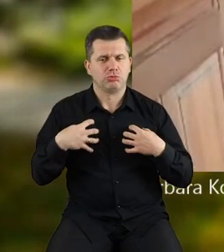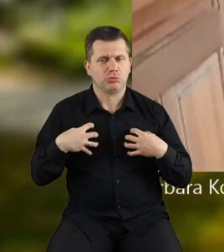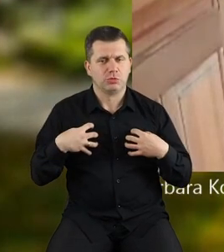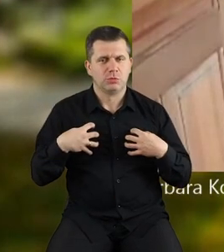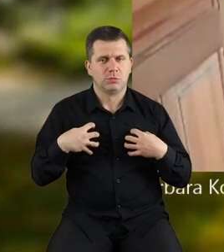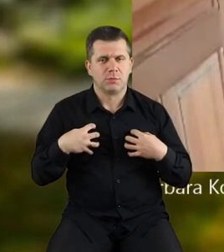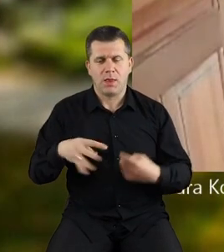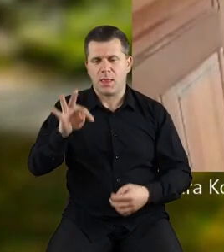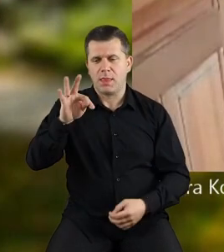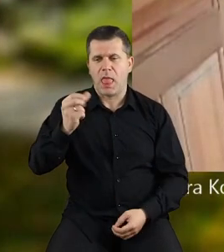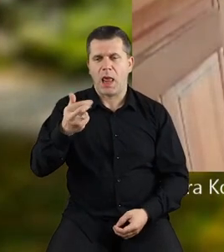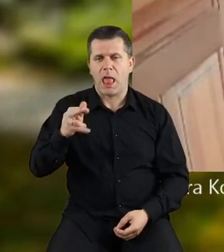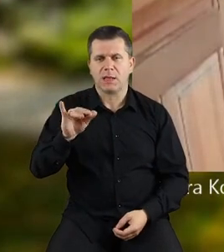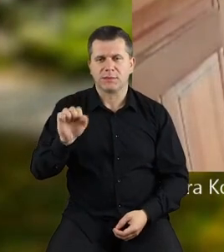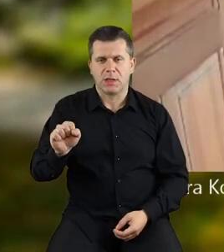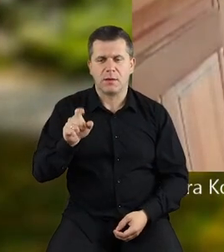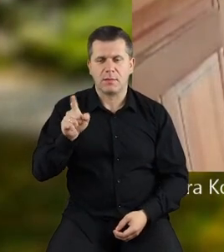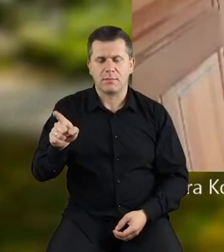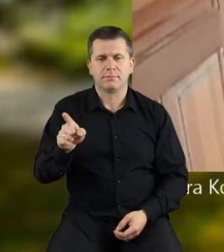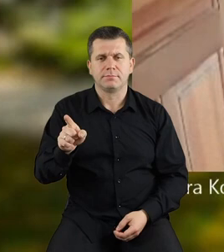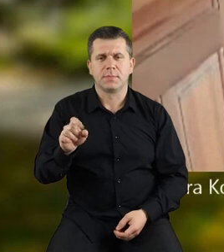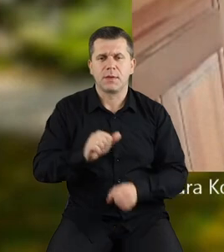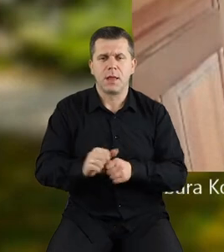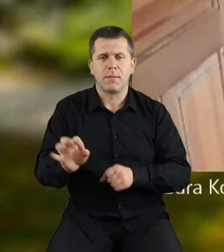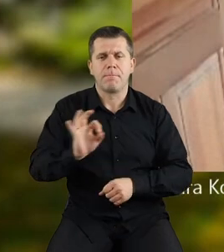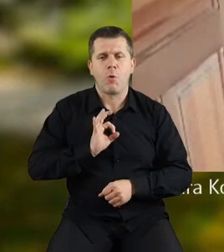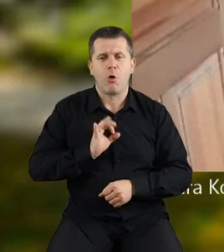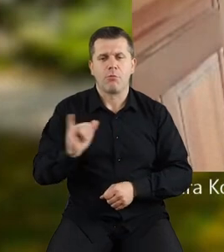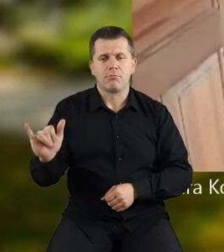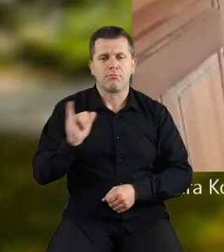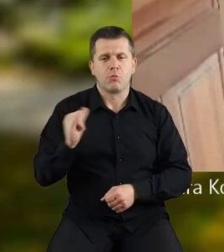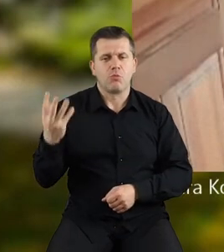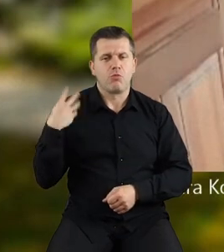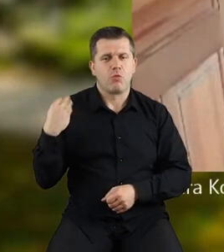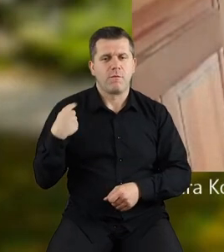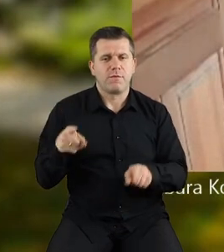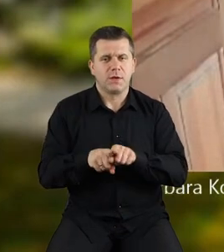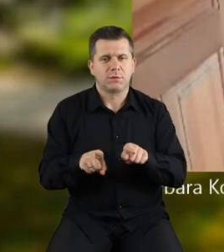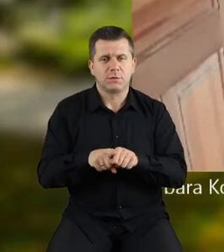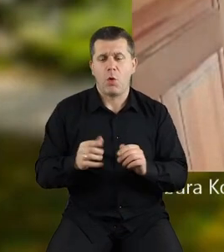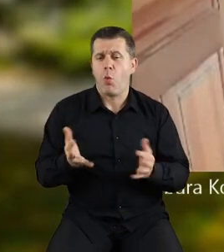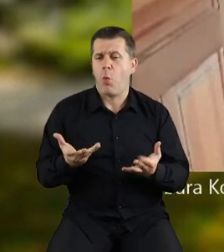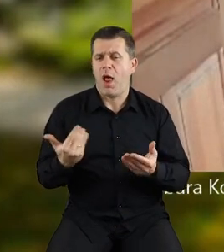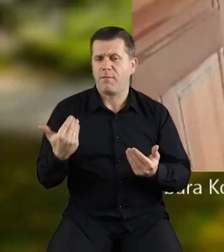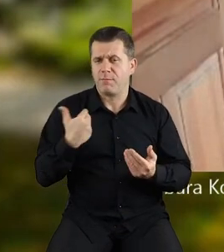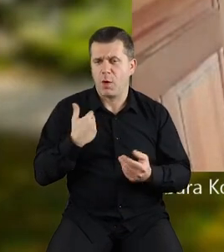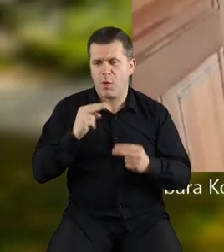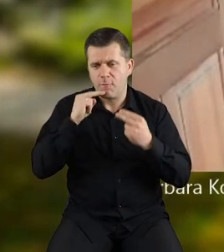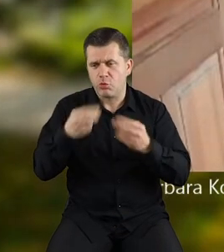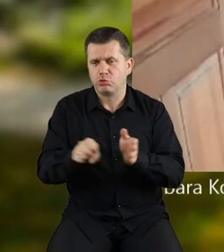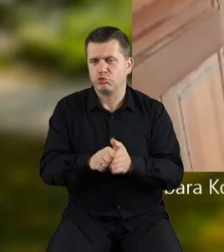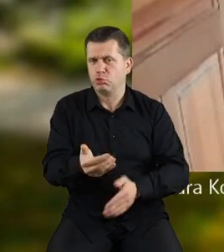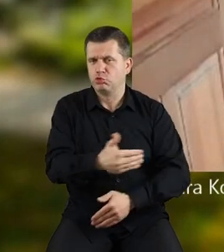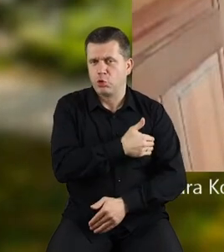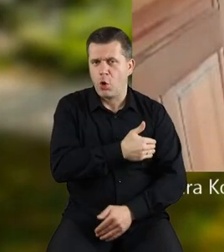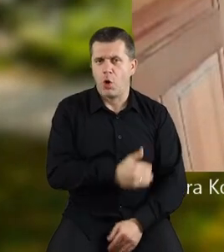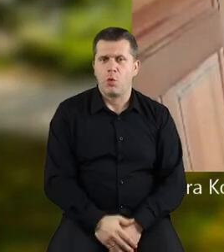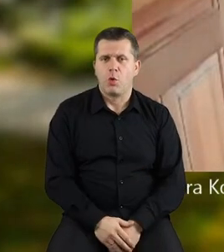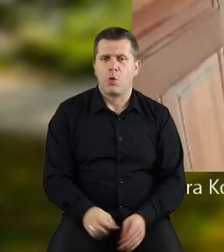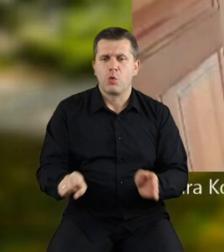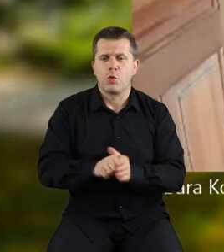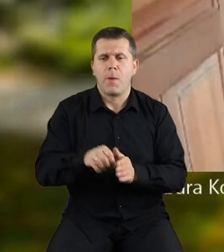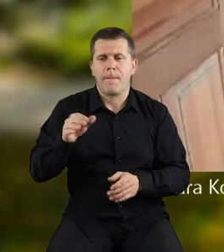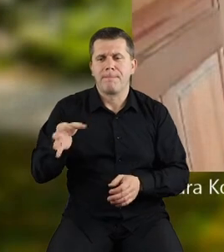żyć, ponieważ Teresa jest w jakimś sensie moją rówieśnicą i łatwo mi było wrócić do szkoły